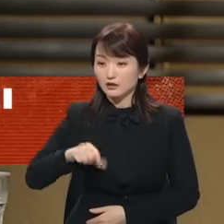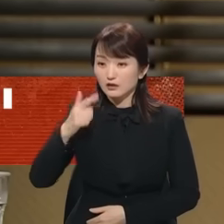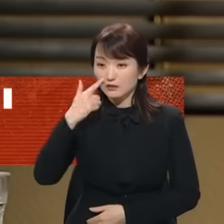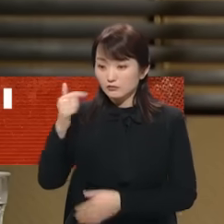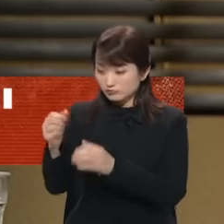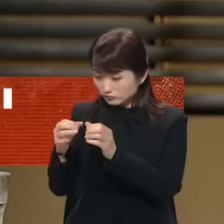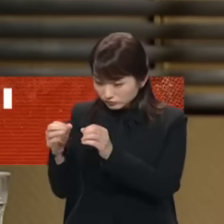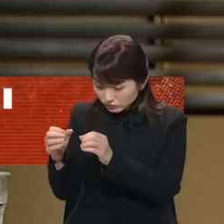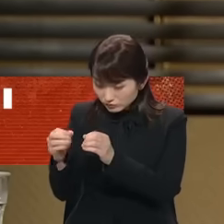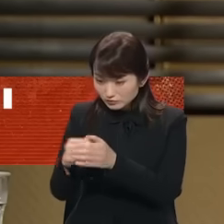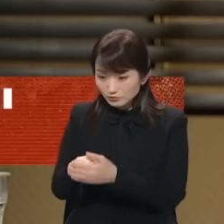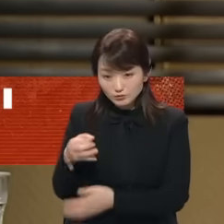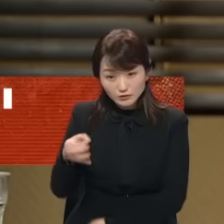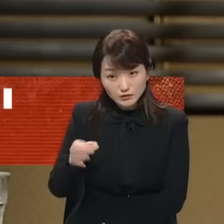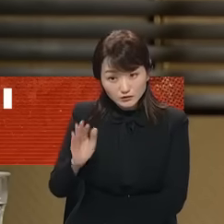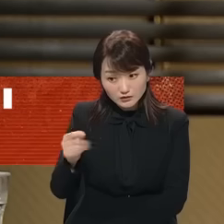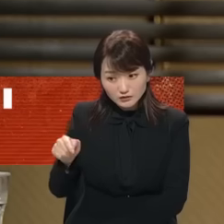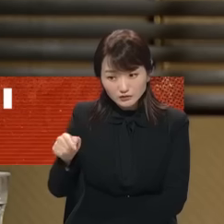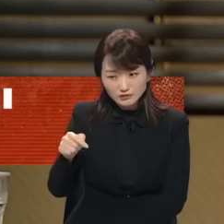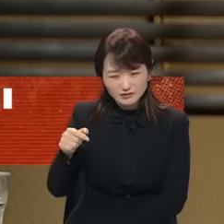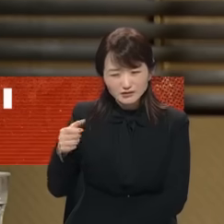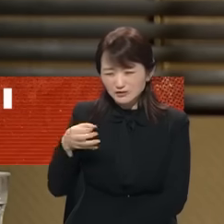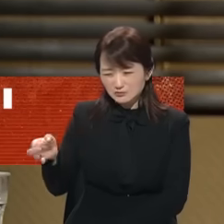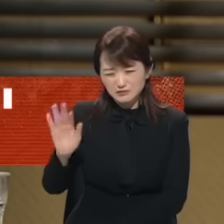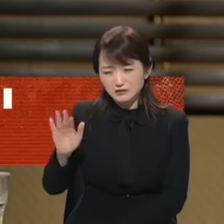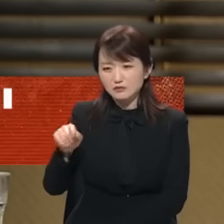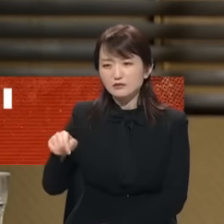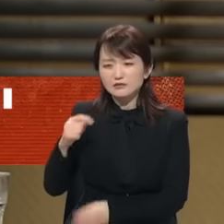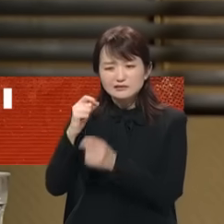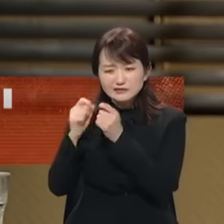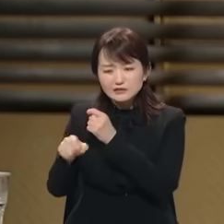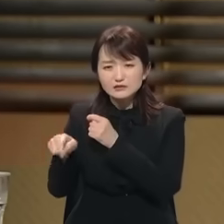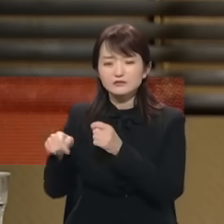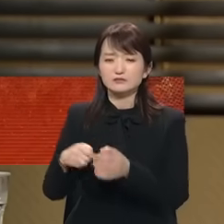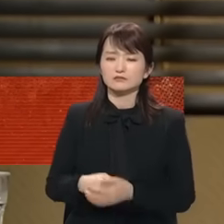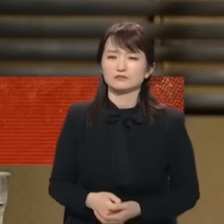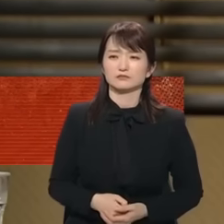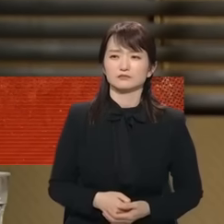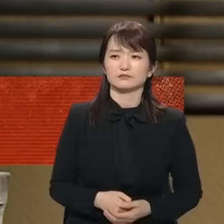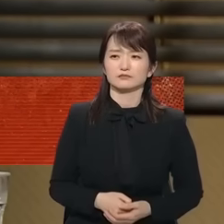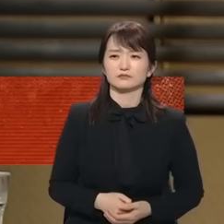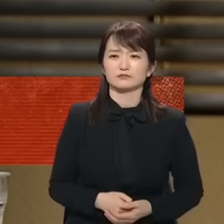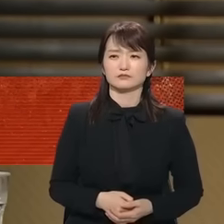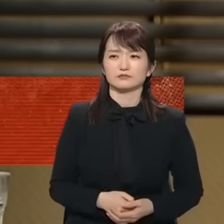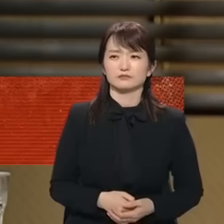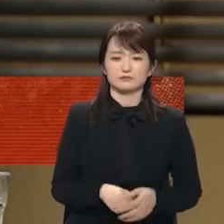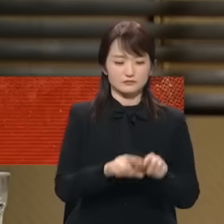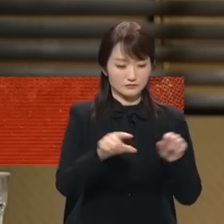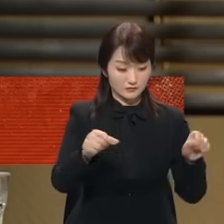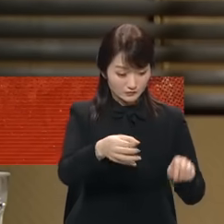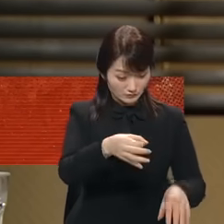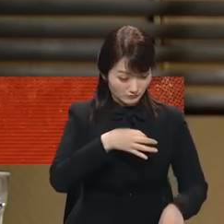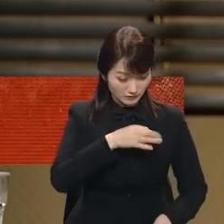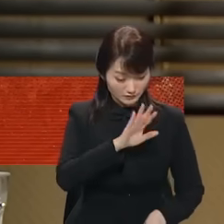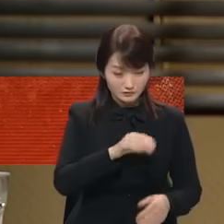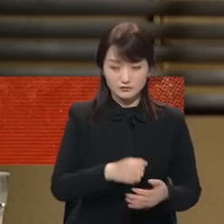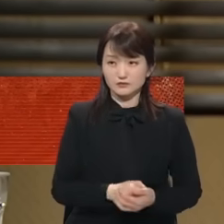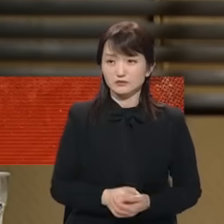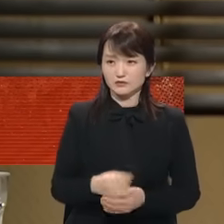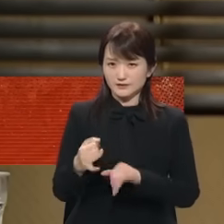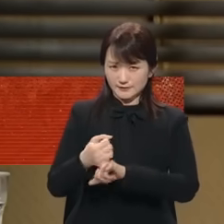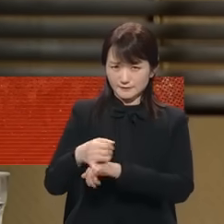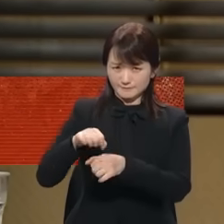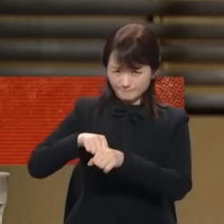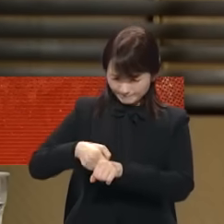처음부터 안 할 생각했으면 거짓말이고 사귀잖아 그러니 저도 좀 이해가 안 되고 지금이 제보자는 음식값은 안 받아도 되는데 꼭 처벌 받았으면